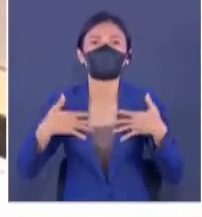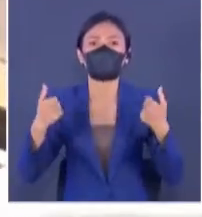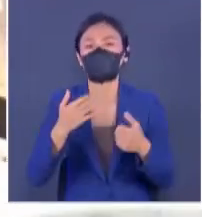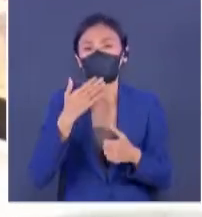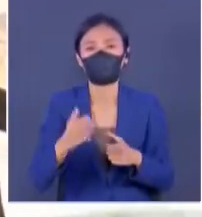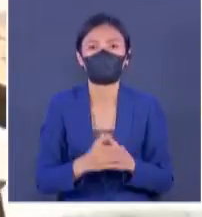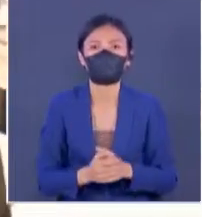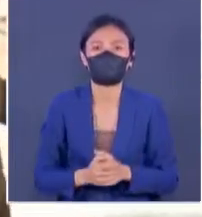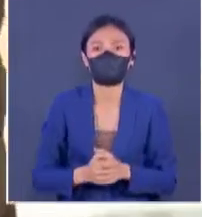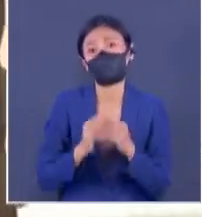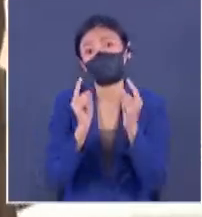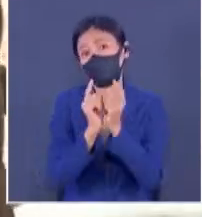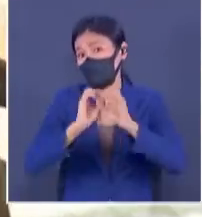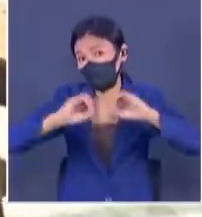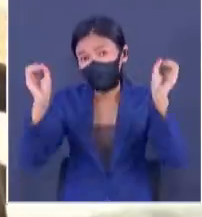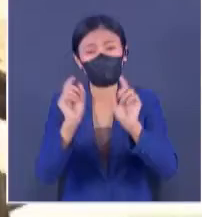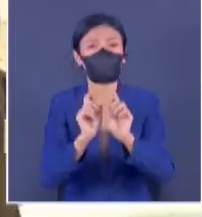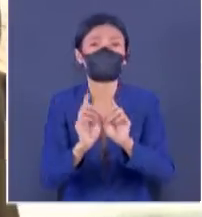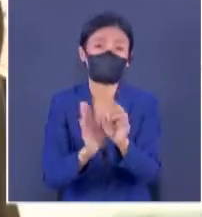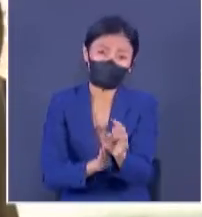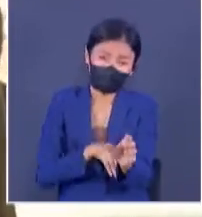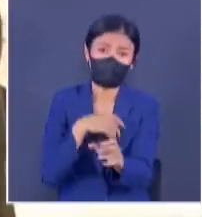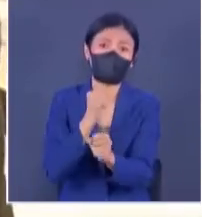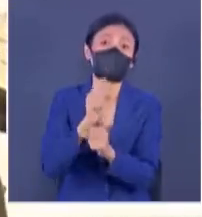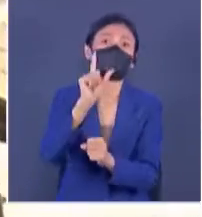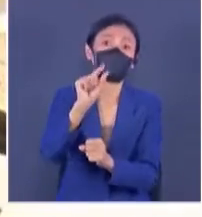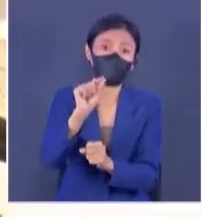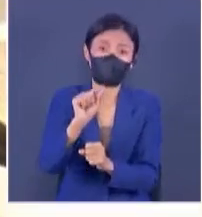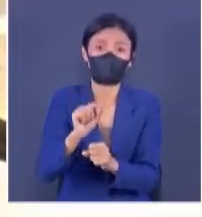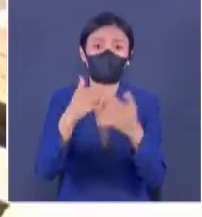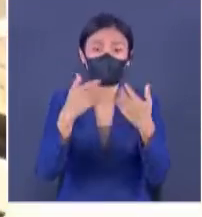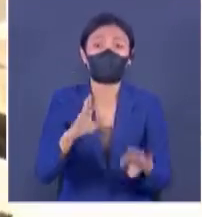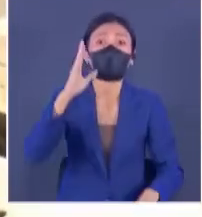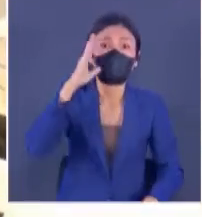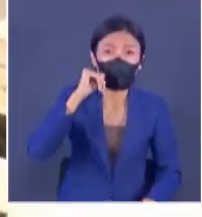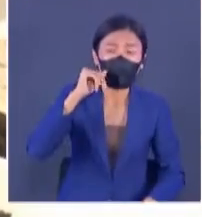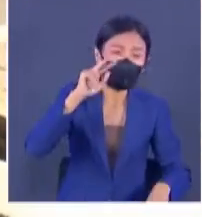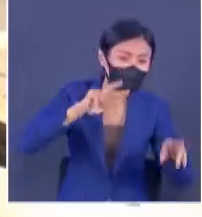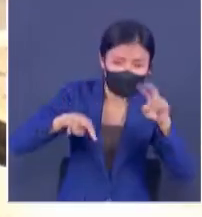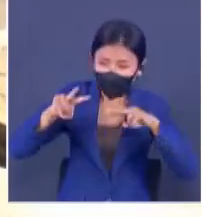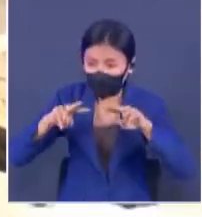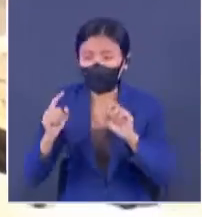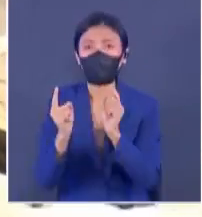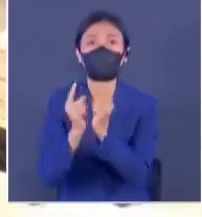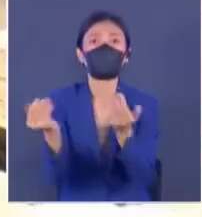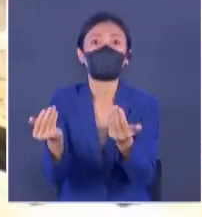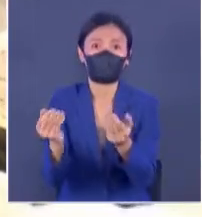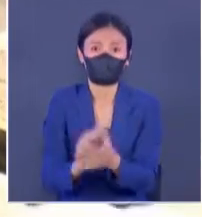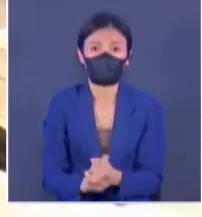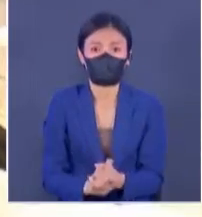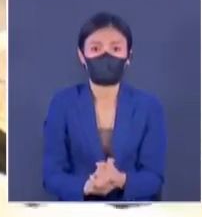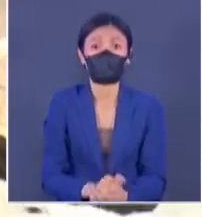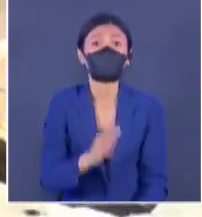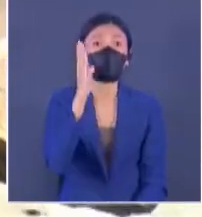พรากจากกันกว่า20ปีสุดท้ายผู้เป็นพ่อมาตามหาลูกสาวแล้วก็ได้เจอกันนะคะทีนี้พอไปถามกับนายบุญเที่ยง